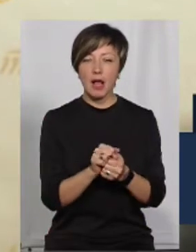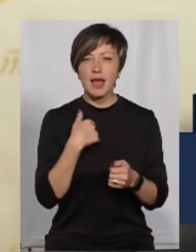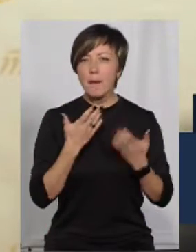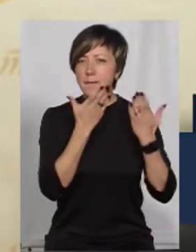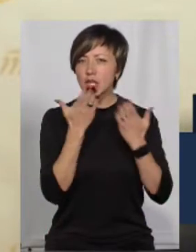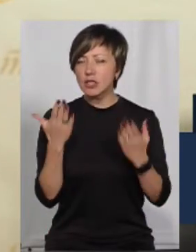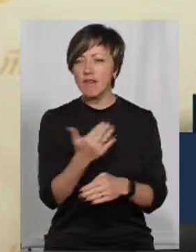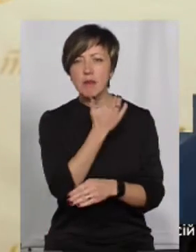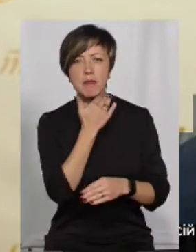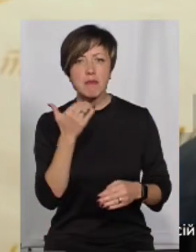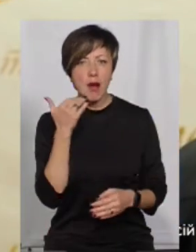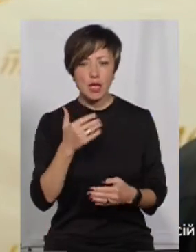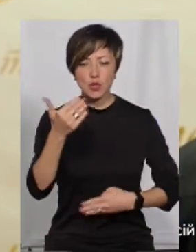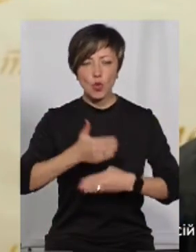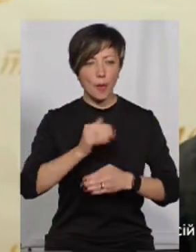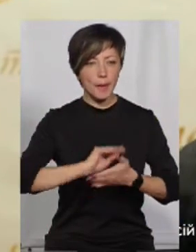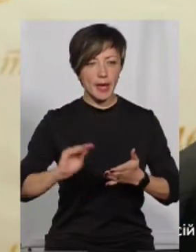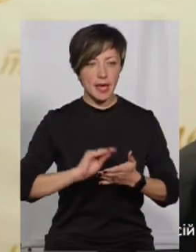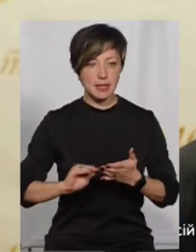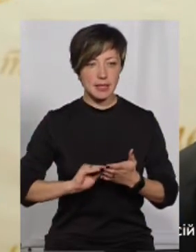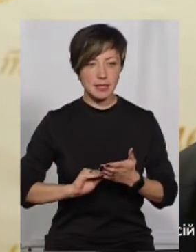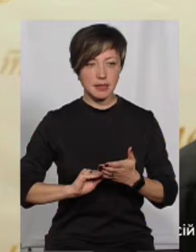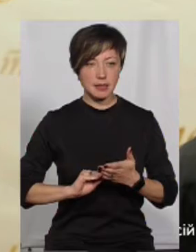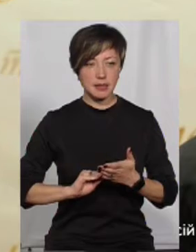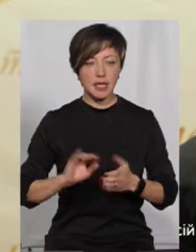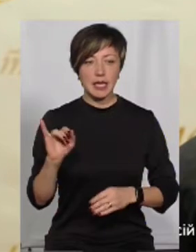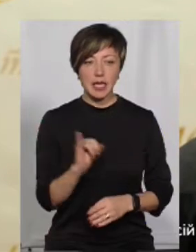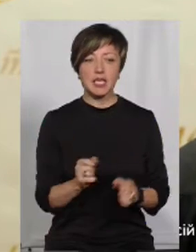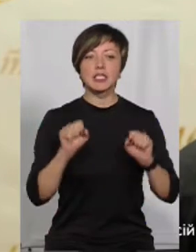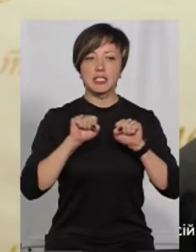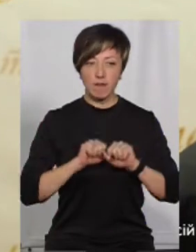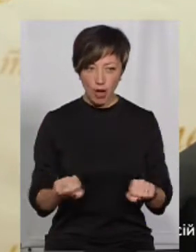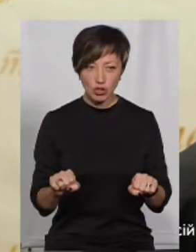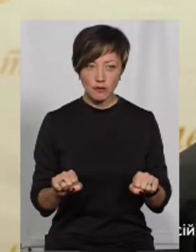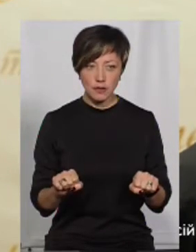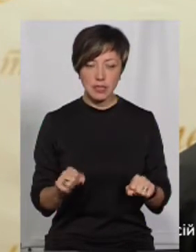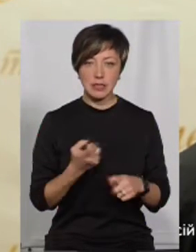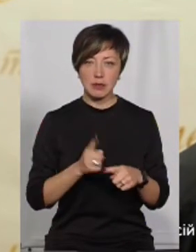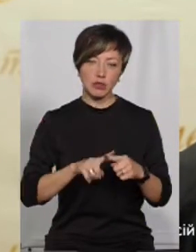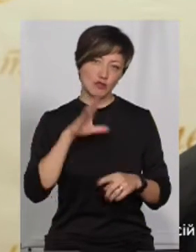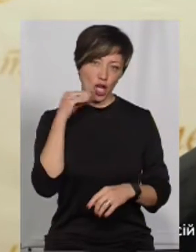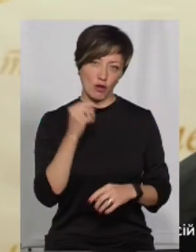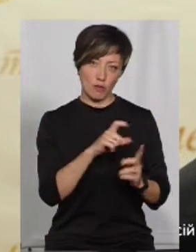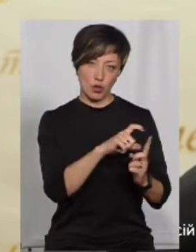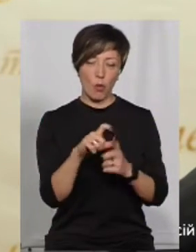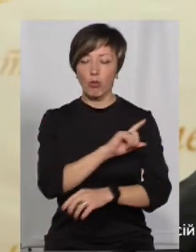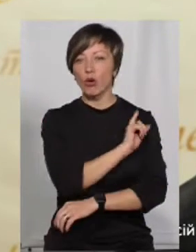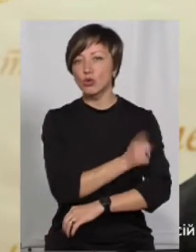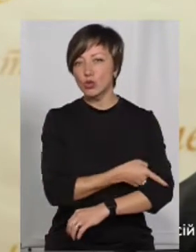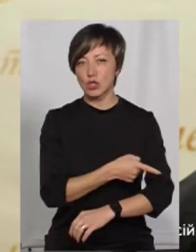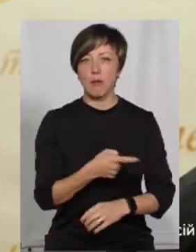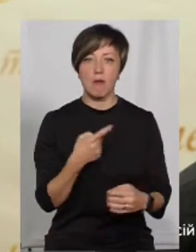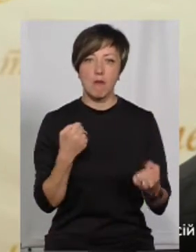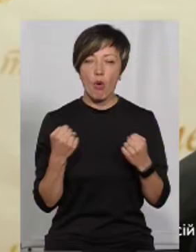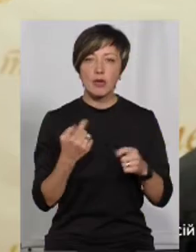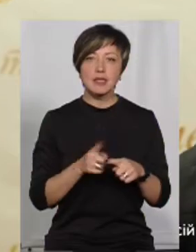масу п'єс. Ось, і так, скажімо, зважу це все з тим Шевченковим словом, потужним, могутнім, а це все